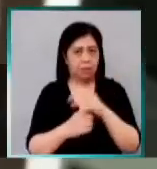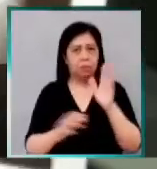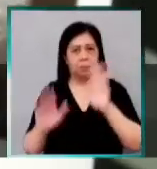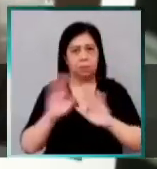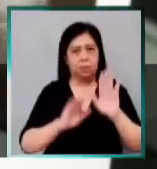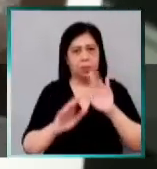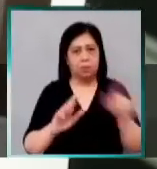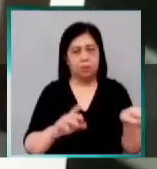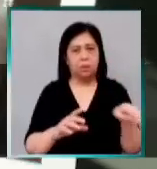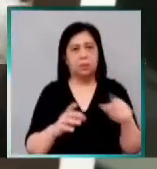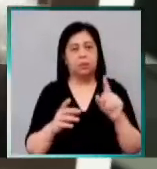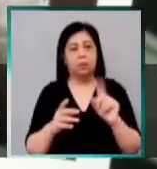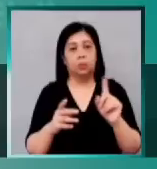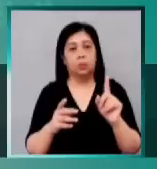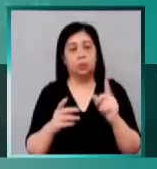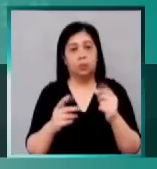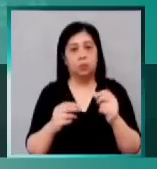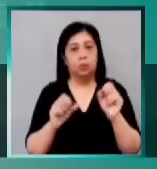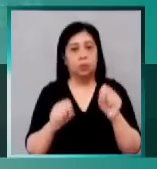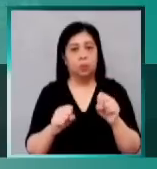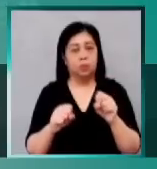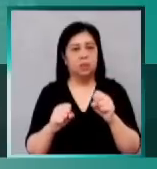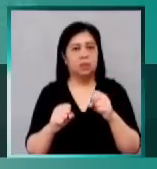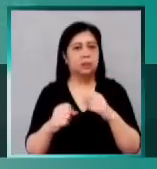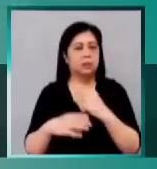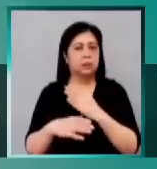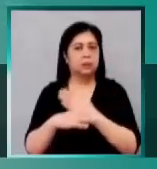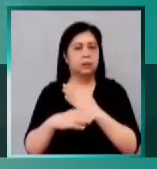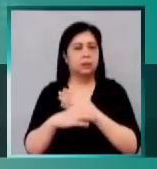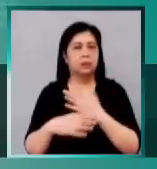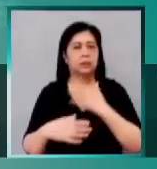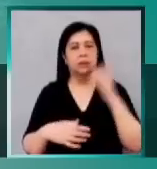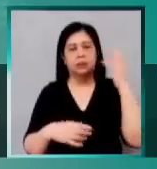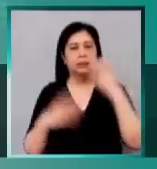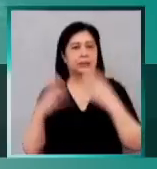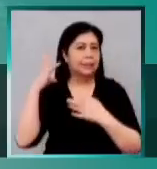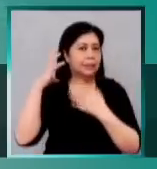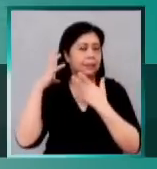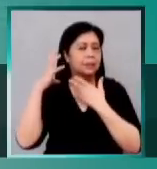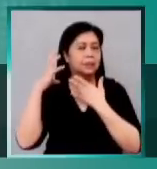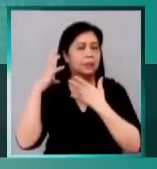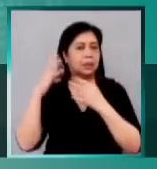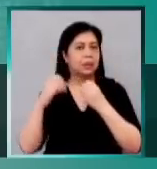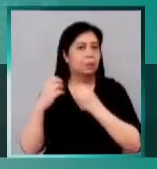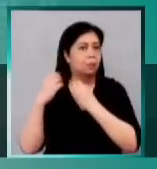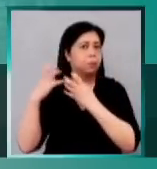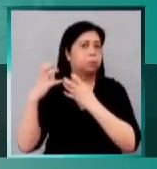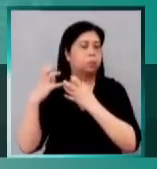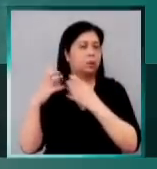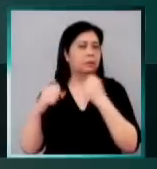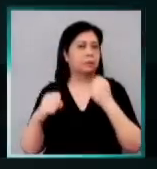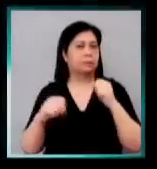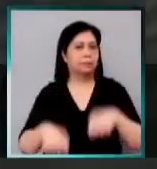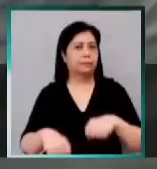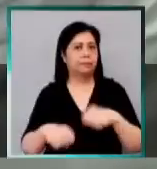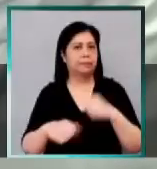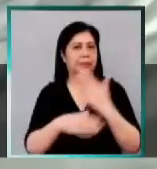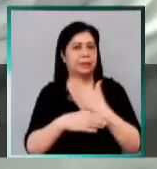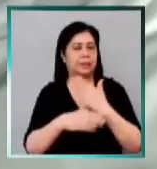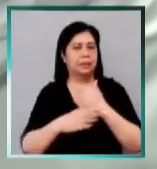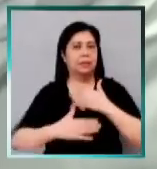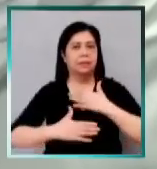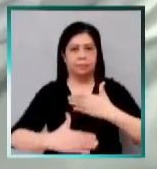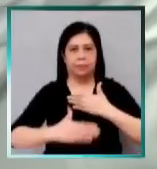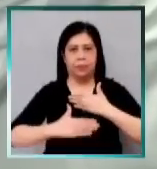is pwede siya mag-obstruct no, sa airway kasi nandito siya sa bandaleeg. Kapag lumaki siya, pwede siya magpigil sa paghinga.